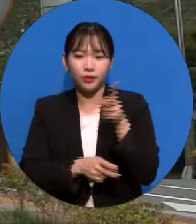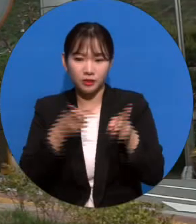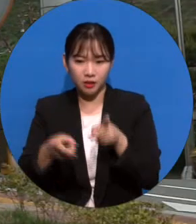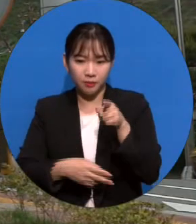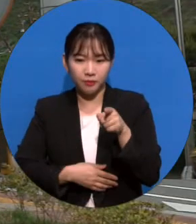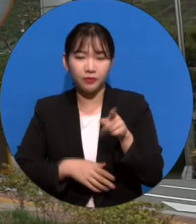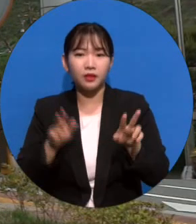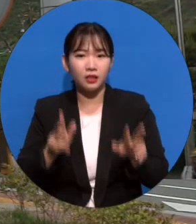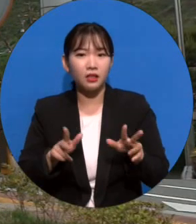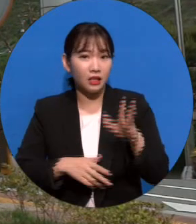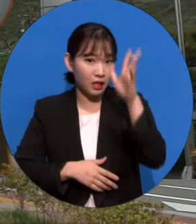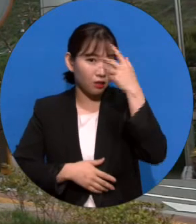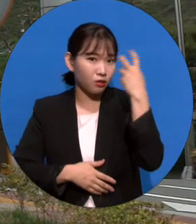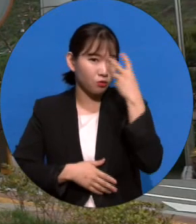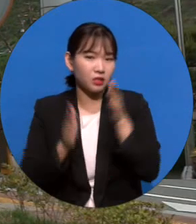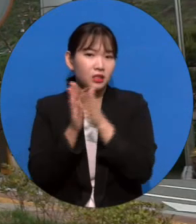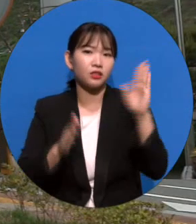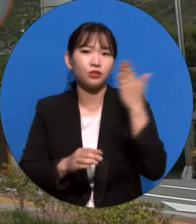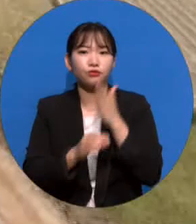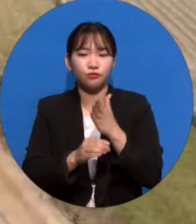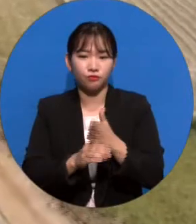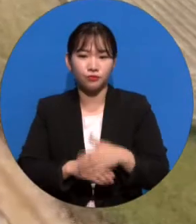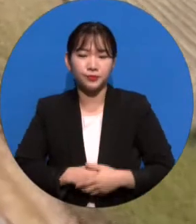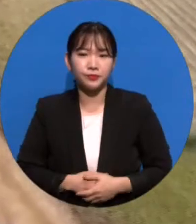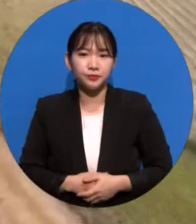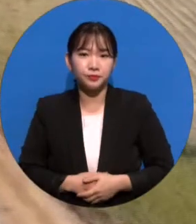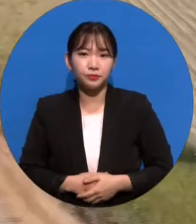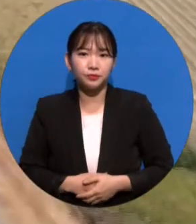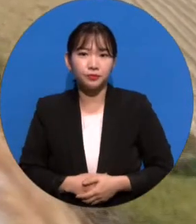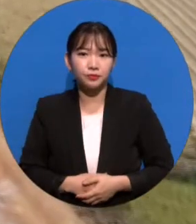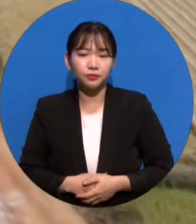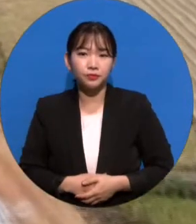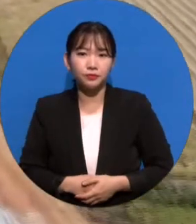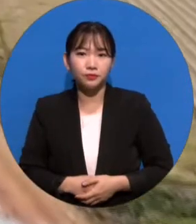이제 경찰 수사도 받고 있습니다 mbc 뉴스 어문 연철 입니다